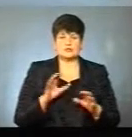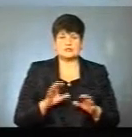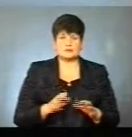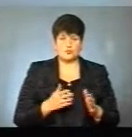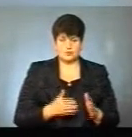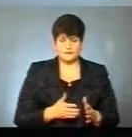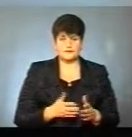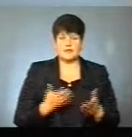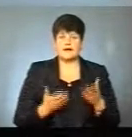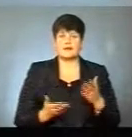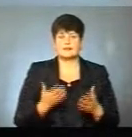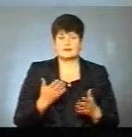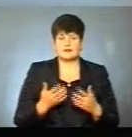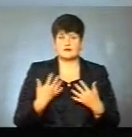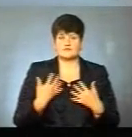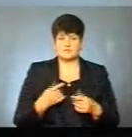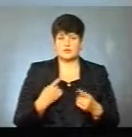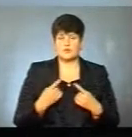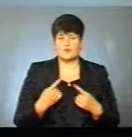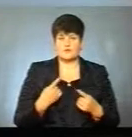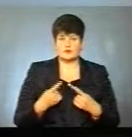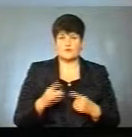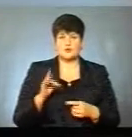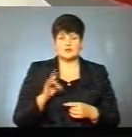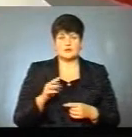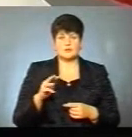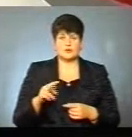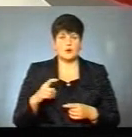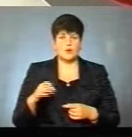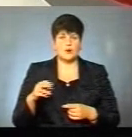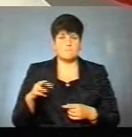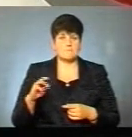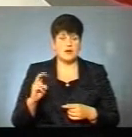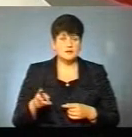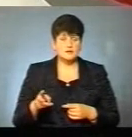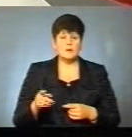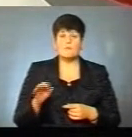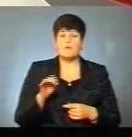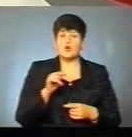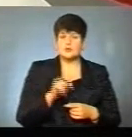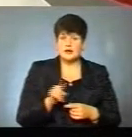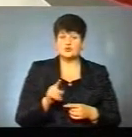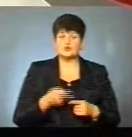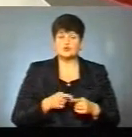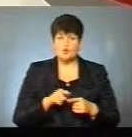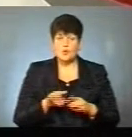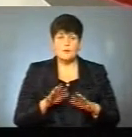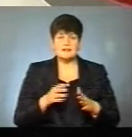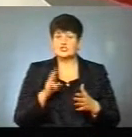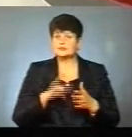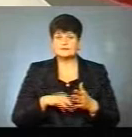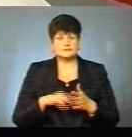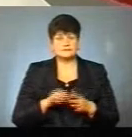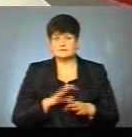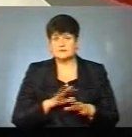Так? Але, як вже казав Руслан Миколайович Хом'як, про те, що до цього моменту ми не штрафували, тобто